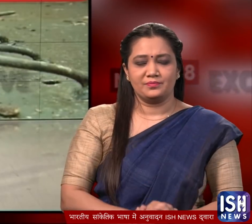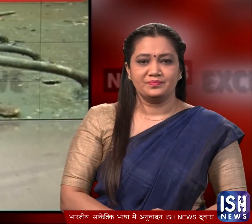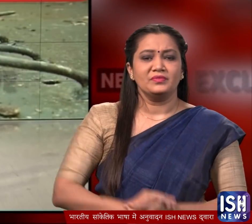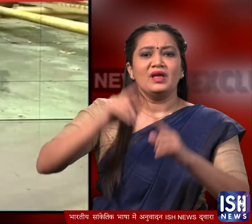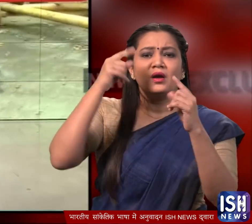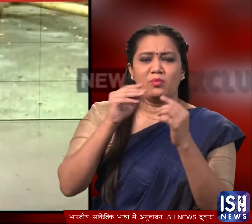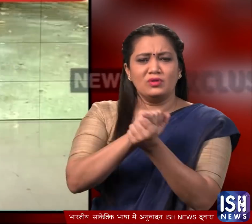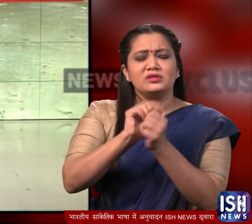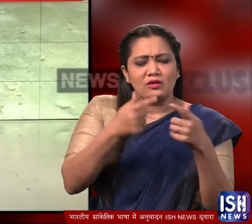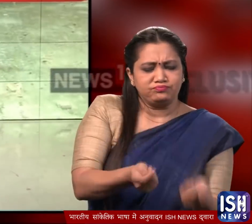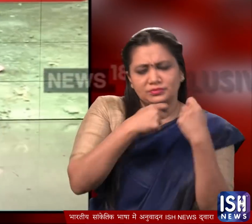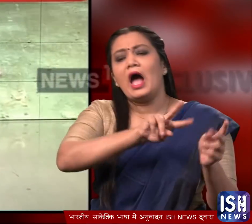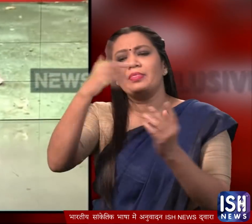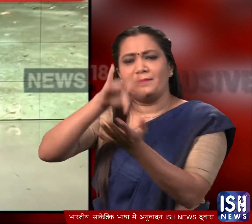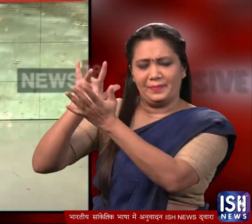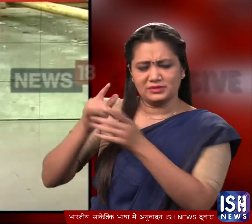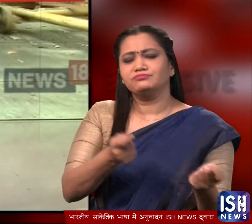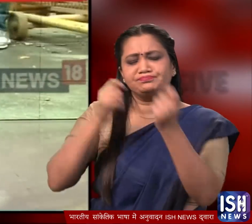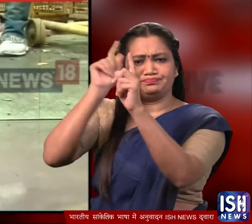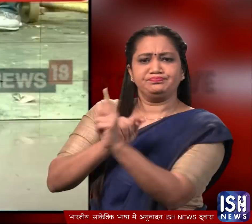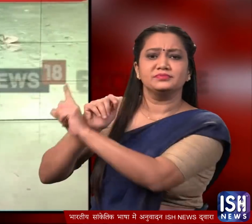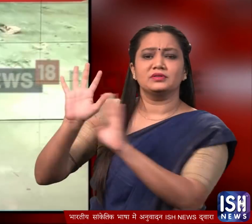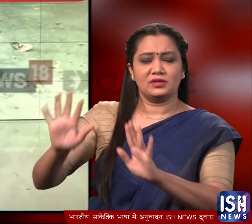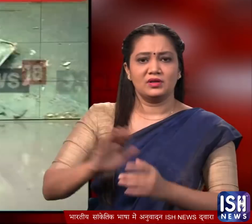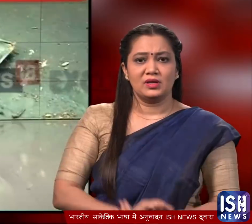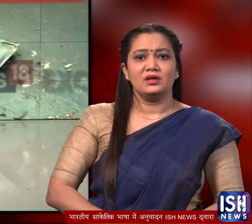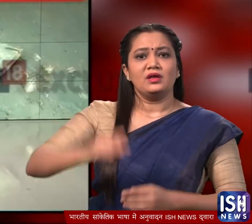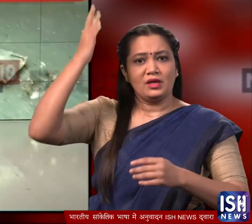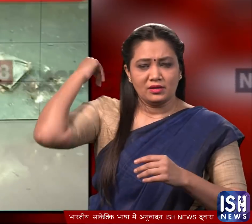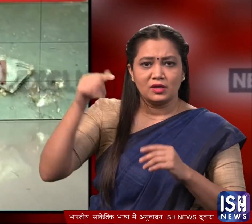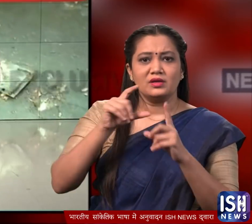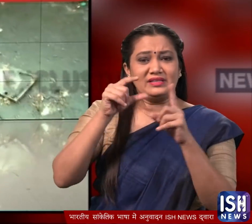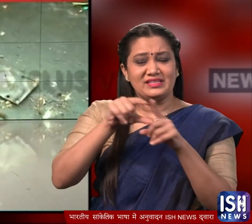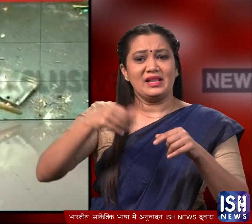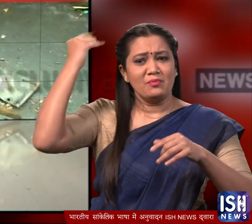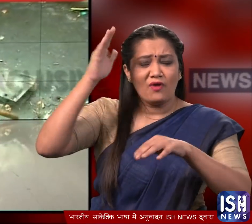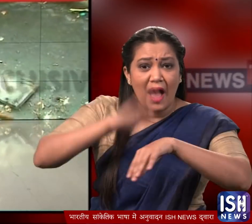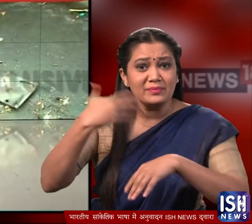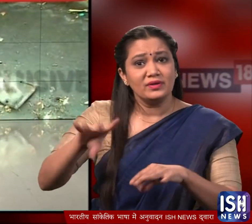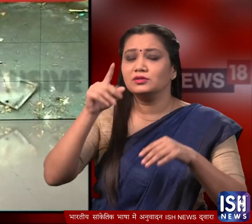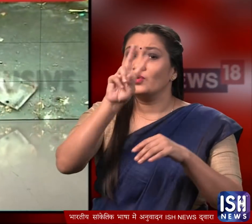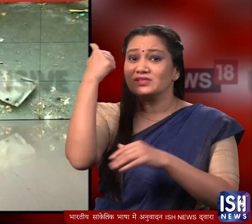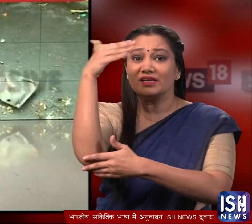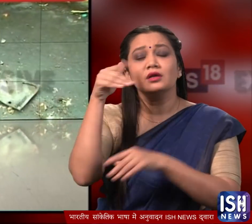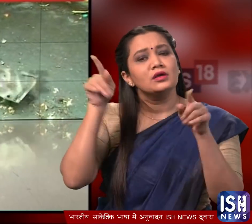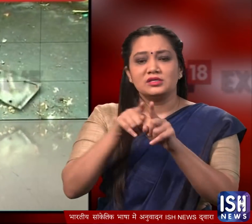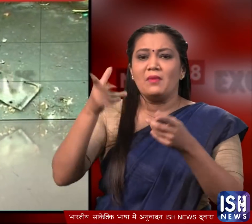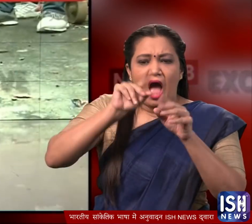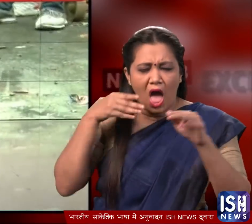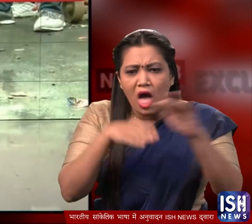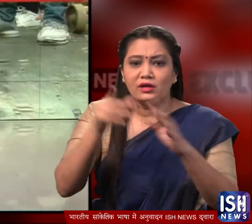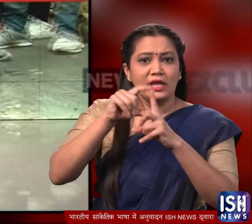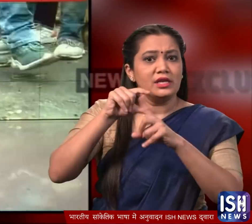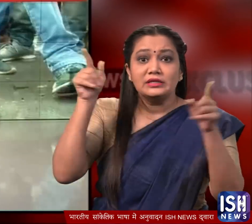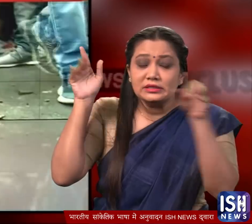के मुताबिक इन कीलों को कहीं और लगाया जाएगा। दिल्ली पुलिस ने 26 जनवरी को दिल्ली में हुई हिंसा से सबक लेते हुए हुड़दंगियों को राजधानी में